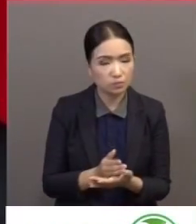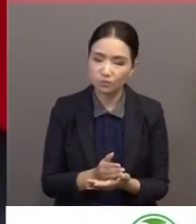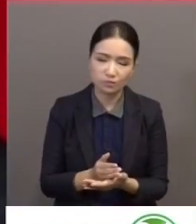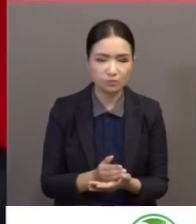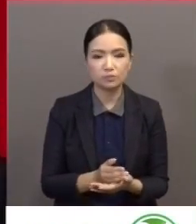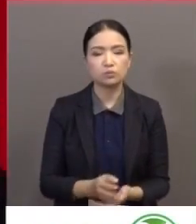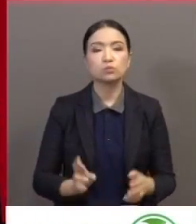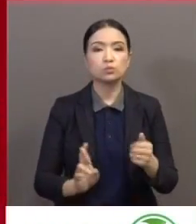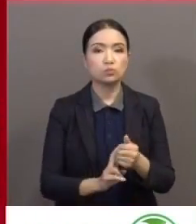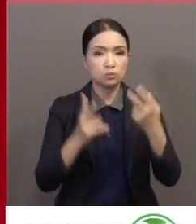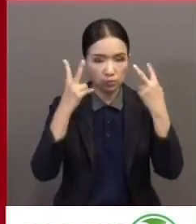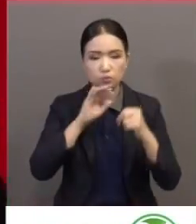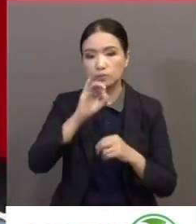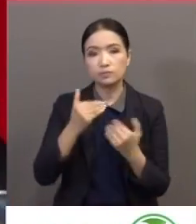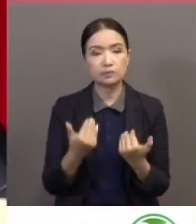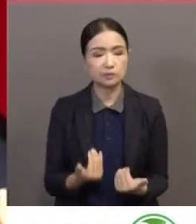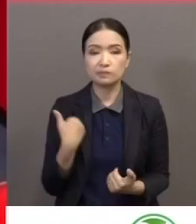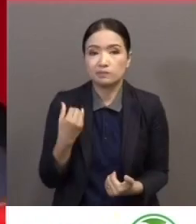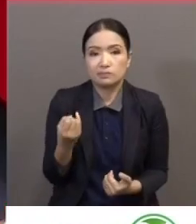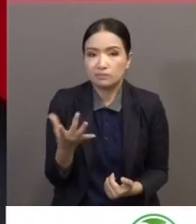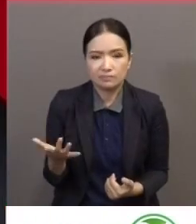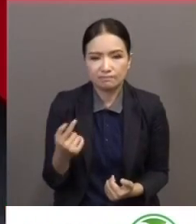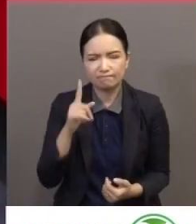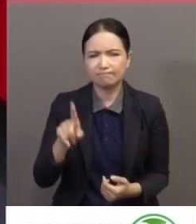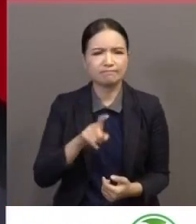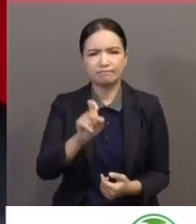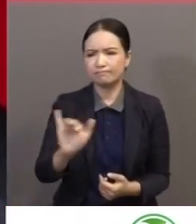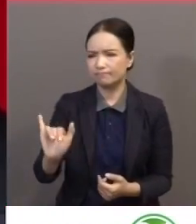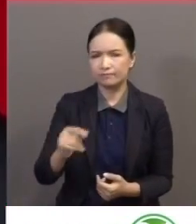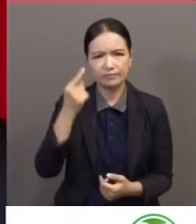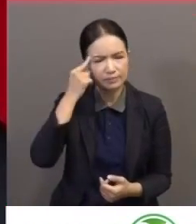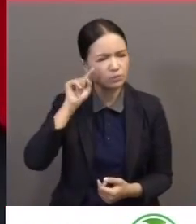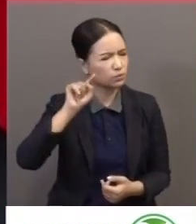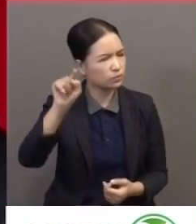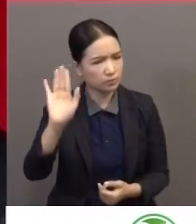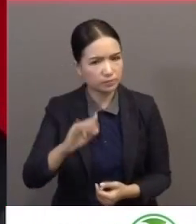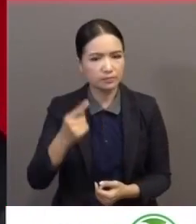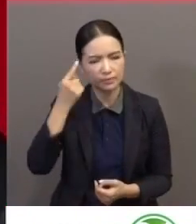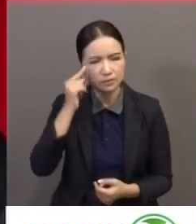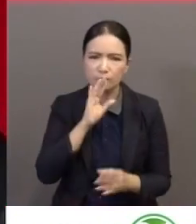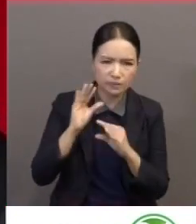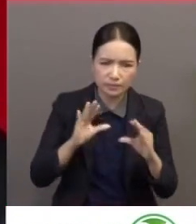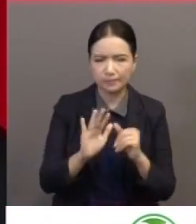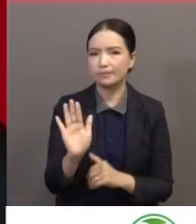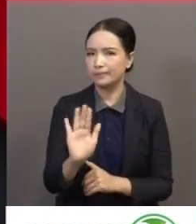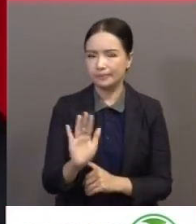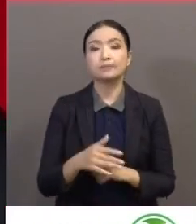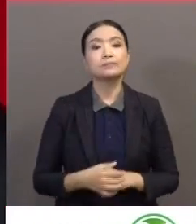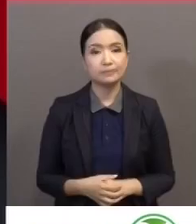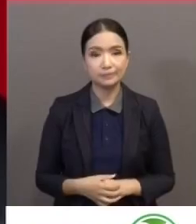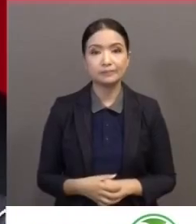นี้พลเอกประวิตรก็บอกว่าขณะนี้ยังไม่มีอะไรอย่าเพิ่งไปตั้งคำถามอย่าคิดไปไกลอย่าเพิ่งไปวิพากษ์วิจารณ์กันนะ